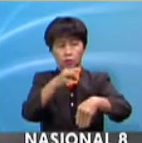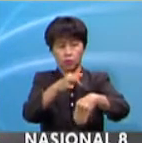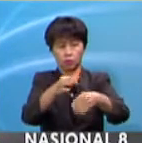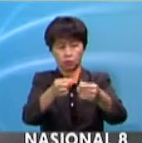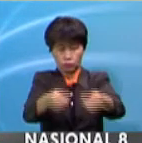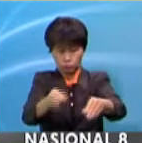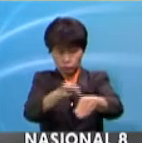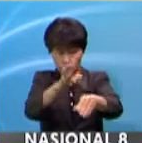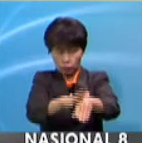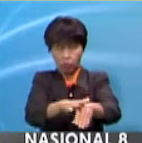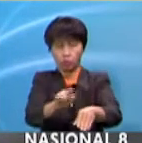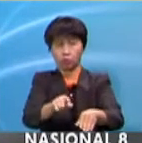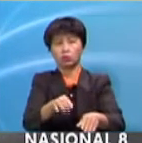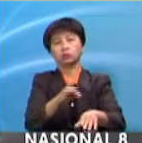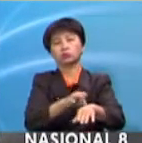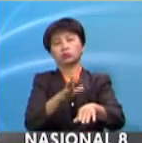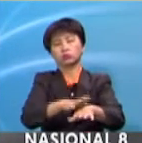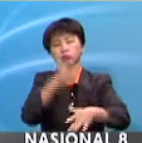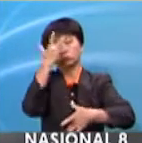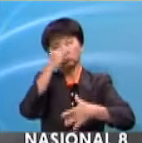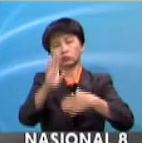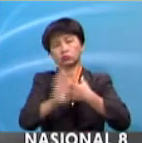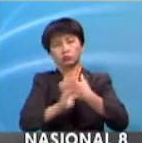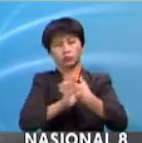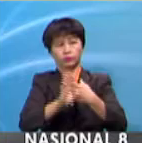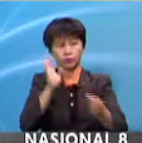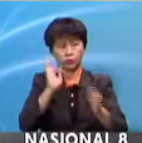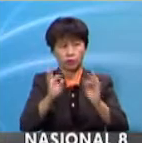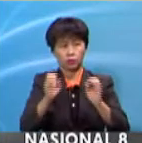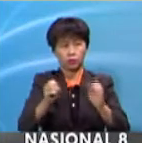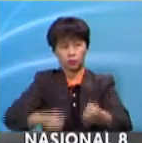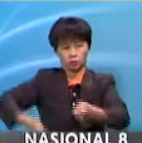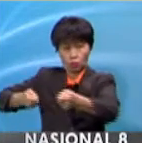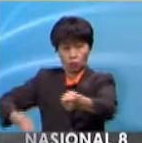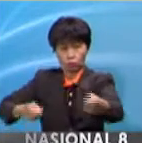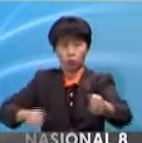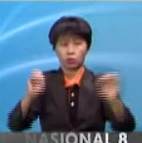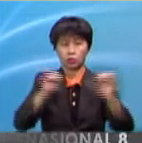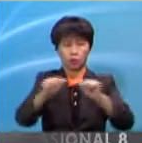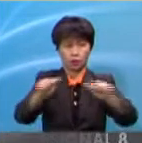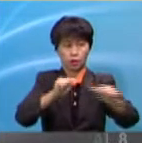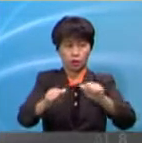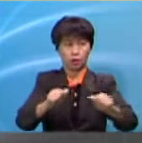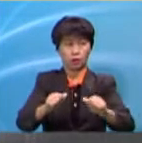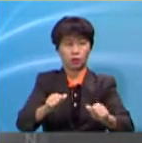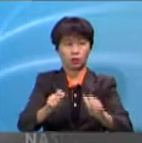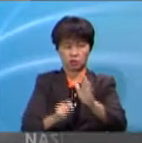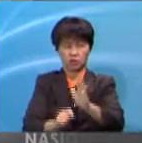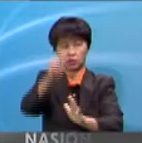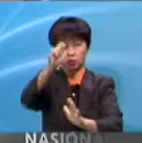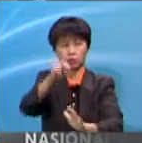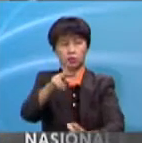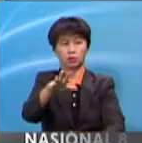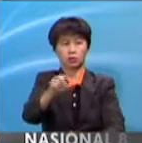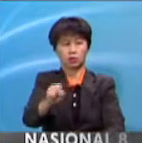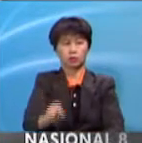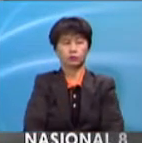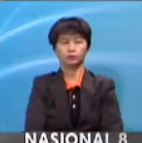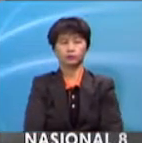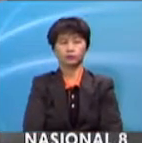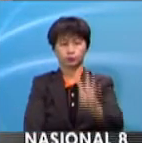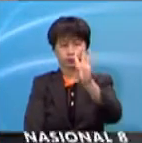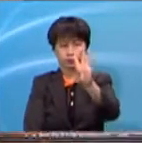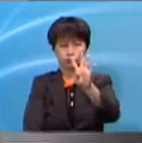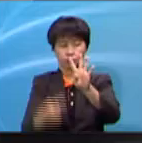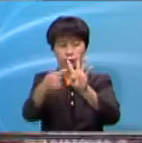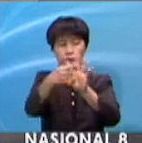denggi menurun di situ. Kawasan yang tak ada kombi ataupun yang tak aktif, dia kes denggi tinggi. 4